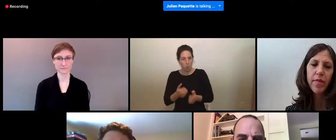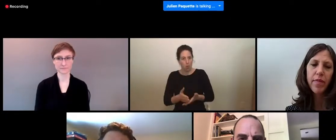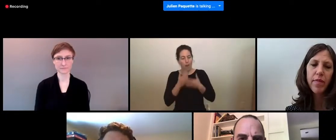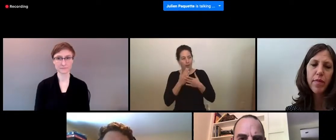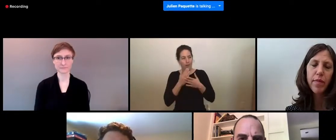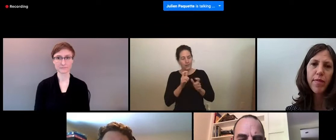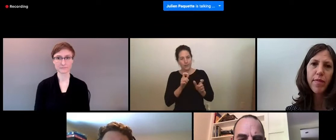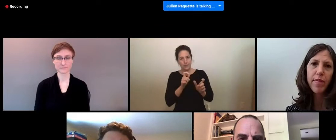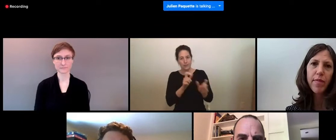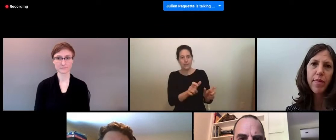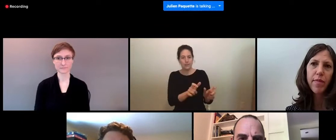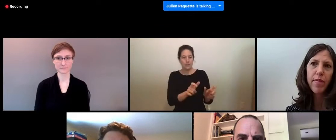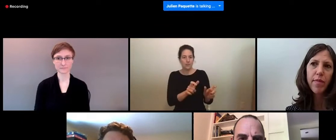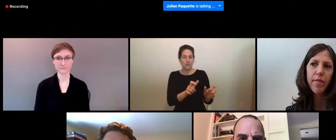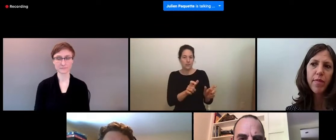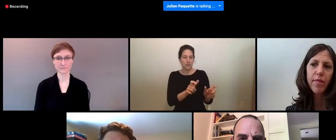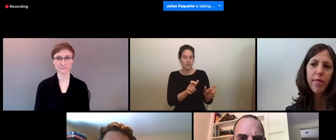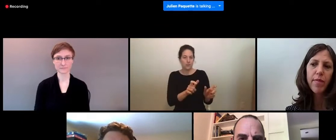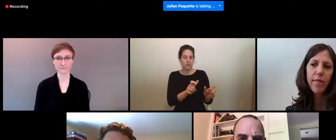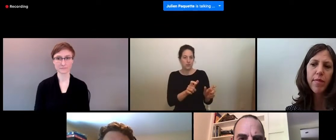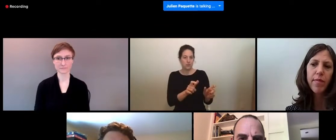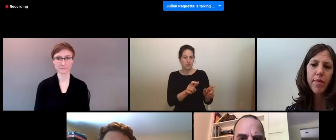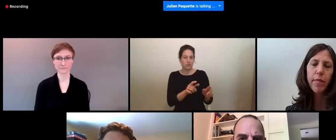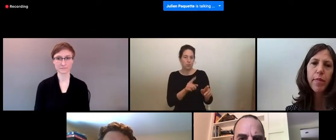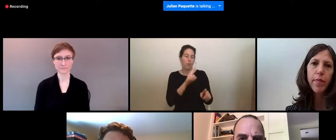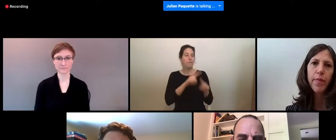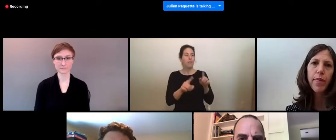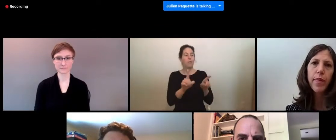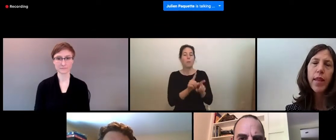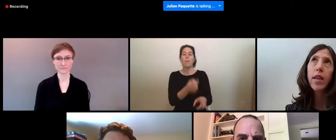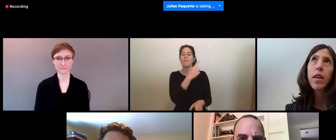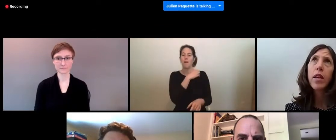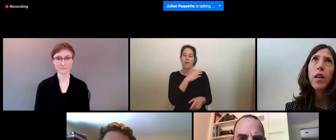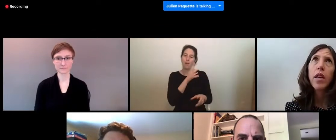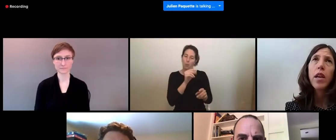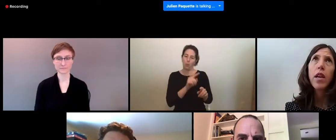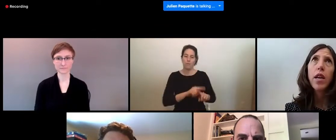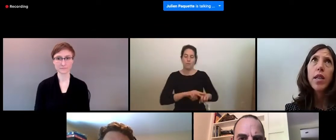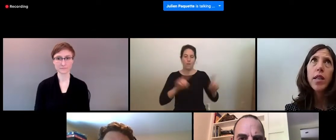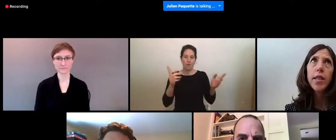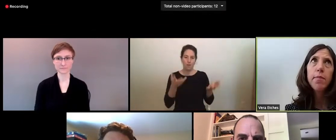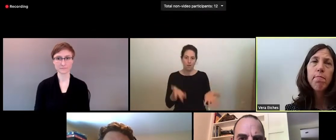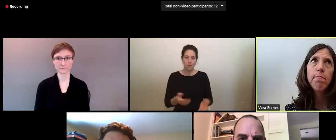vu il y a plusieurs semaines, il y a quelques mois?